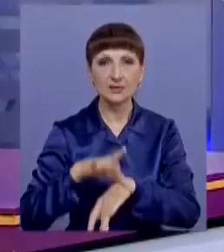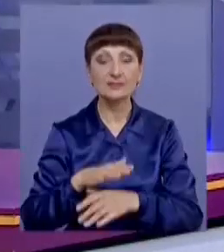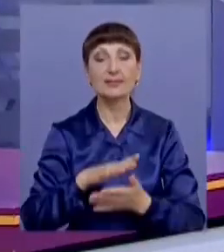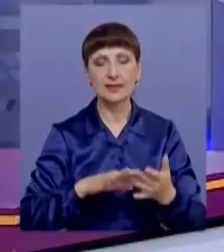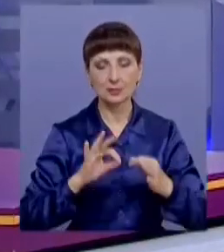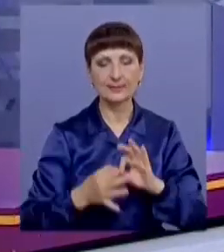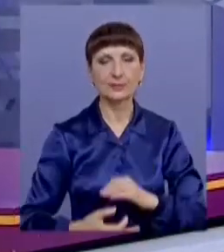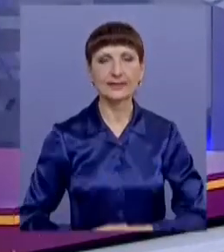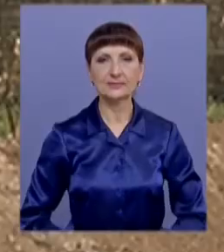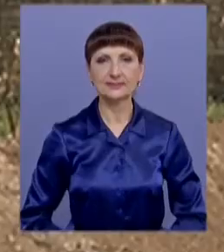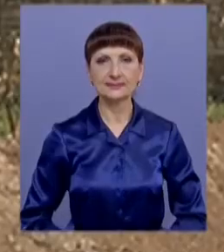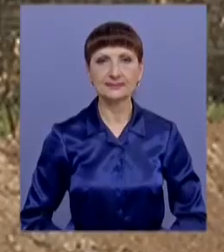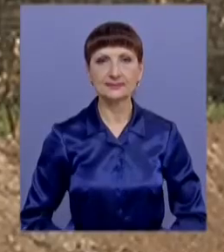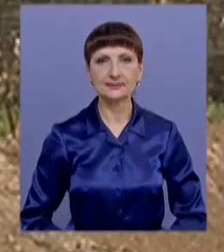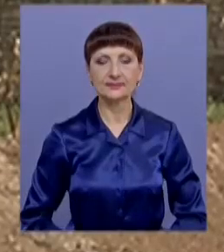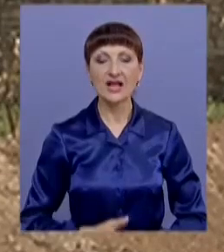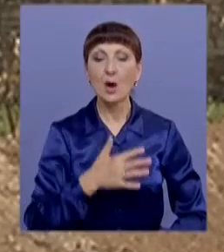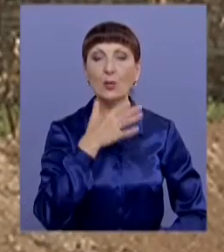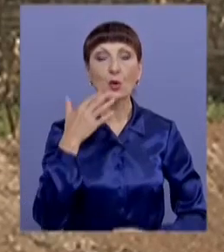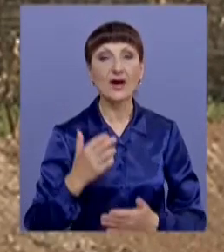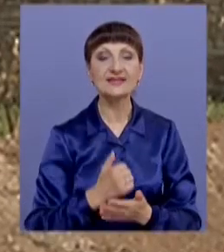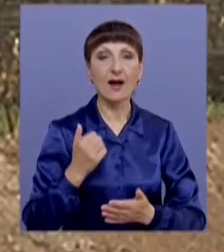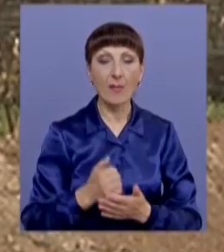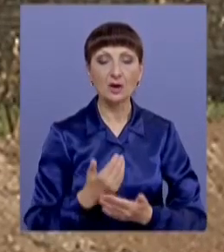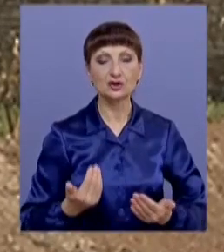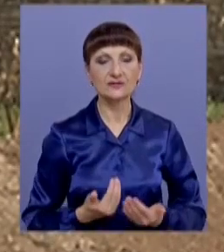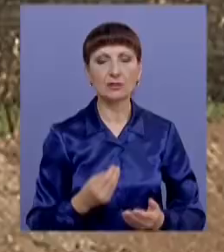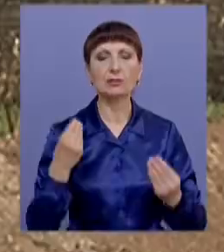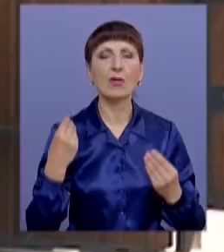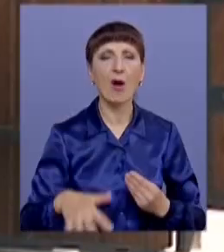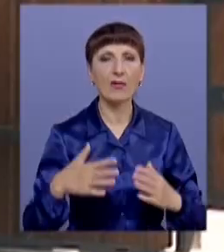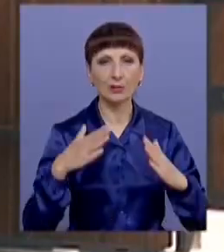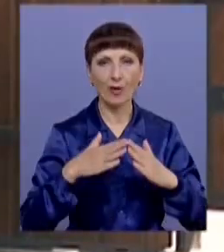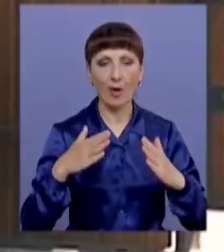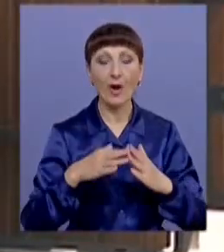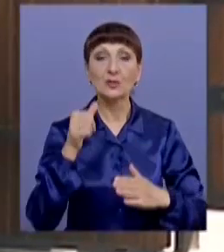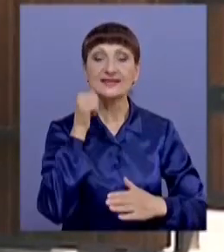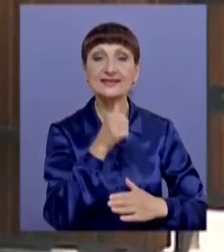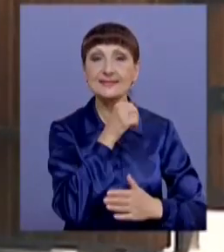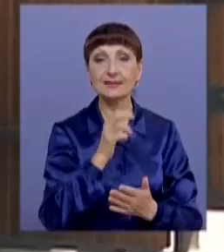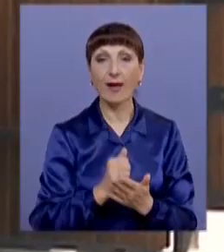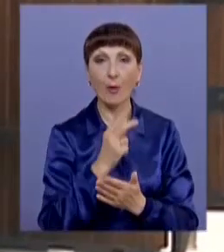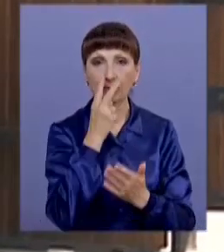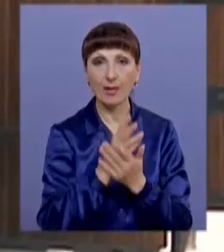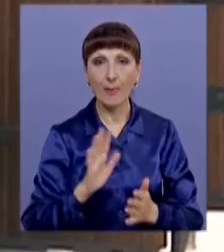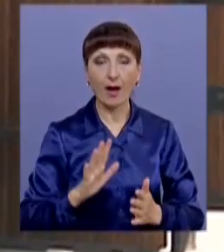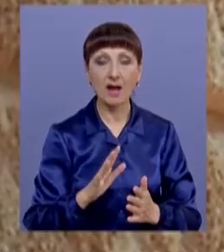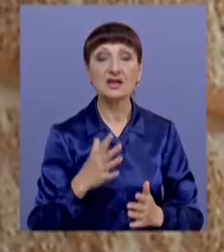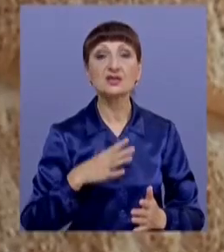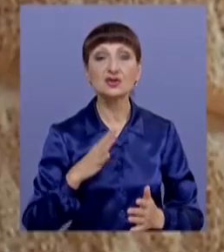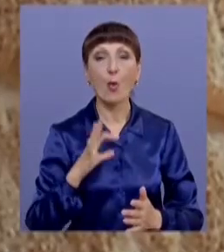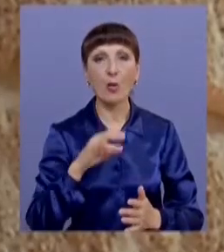Алтыншаш Смагулова. Много зарабатывают и живут в дорогих особняках, но скрывают доходы. И все ради пособия